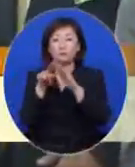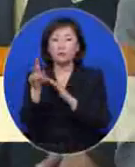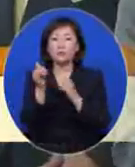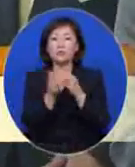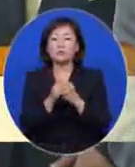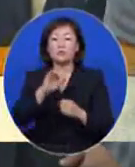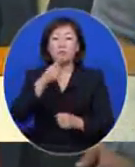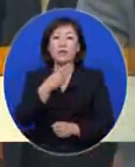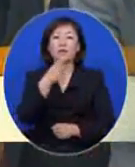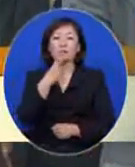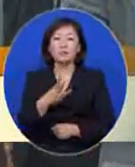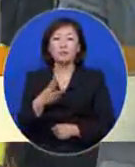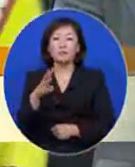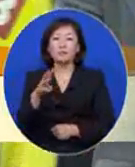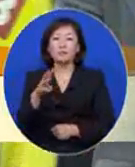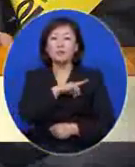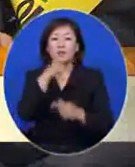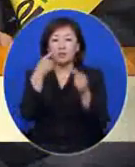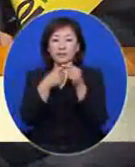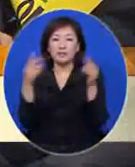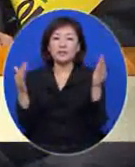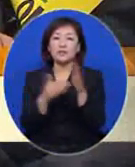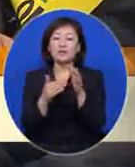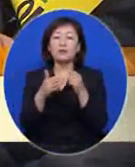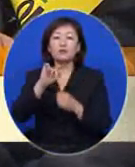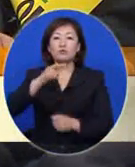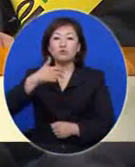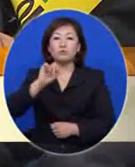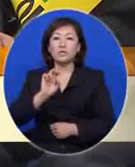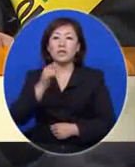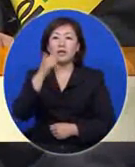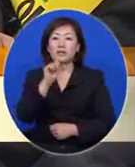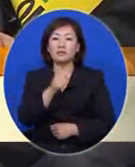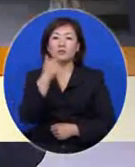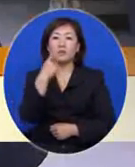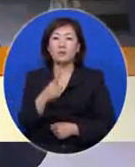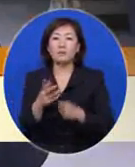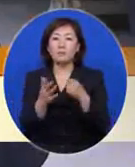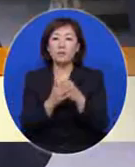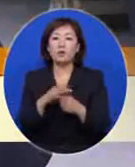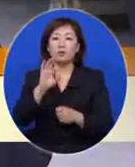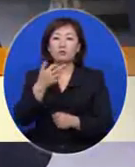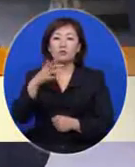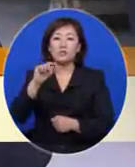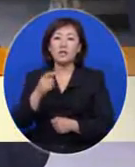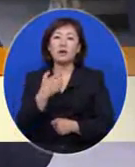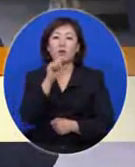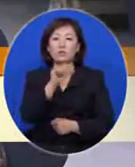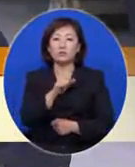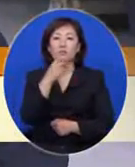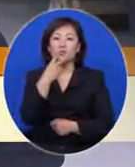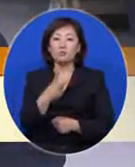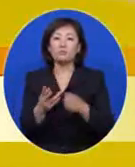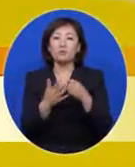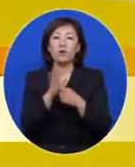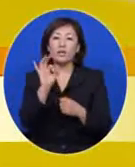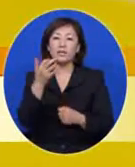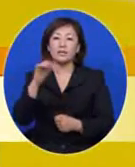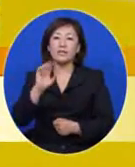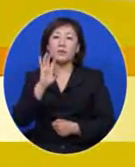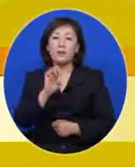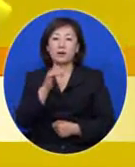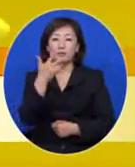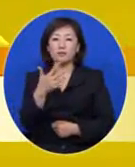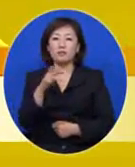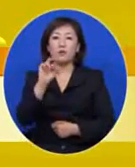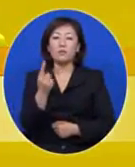얻어 압도적 1위를 기록했고 추미애 후보 61표, 우상호 후보 52표, 이해찬 후보 48표의